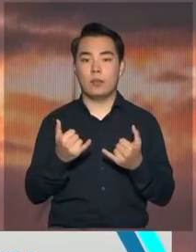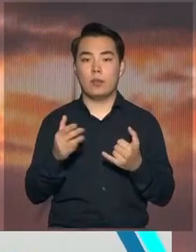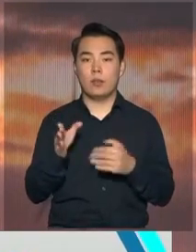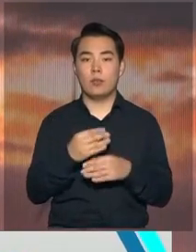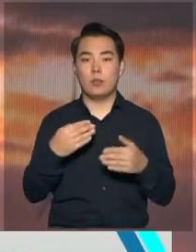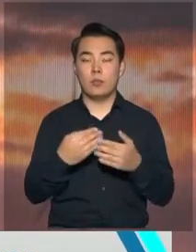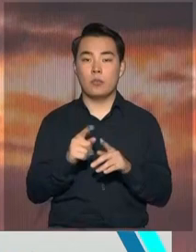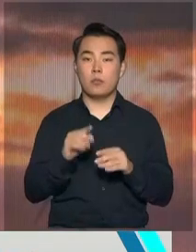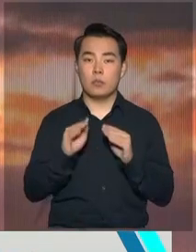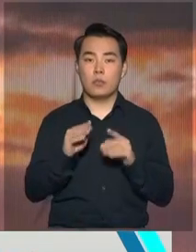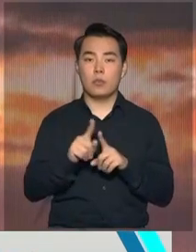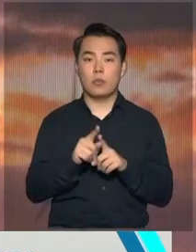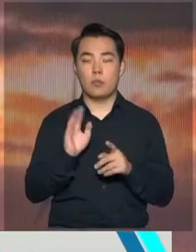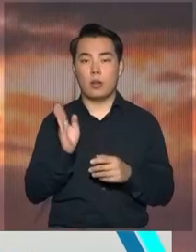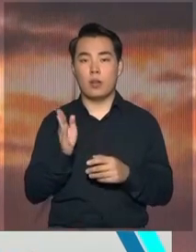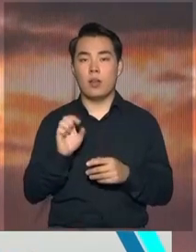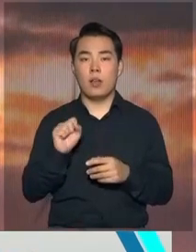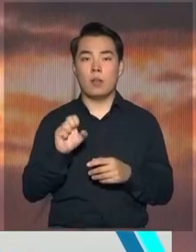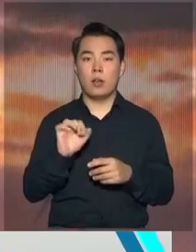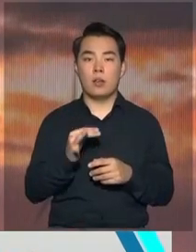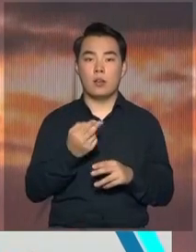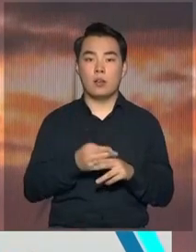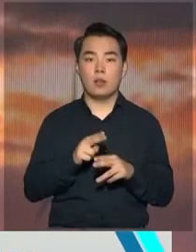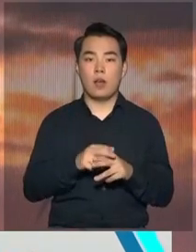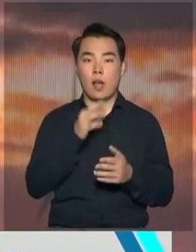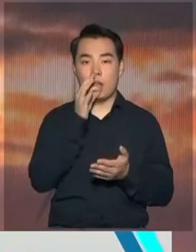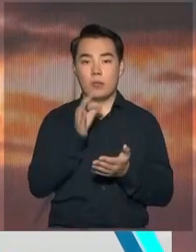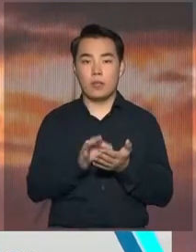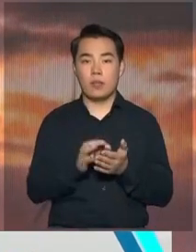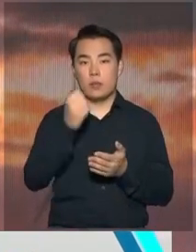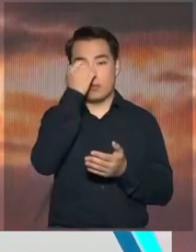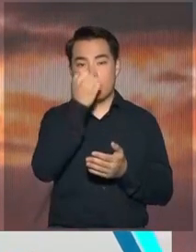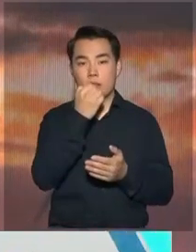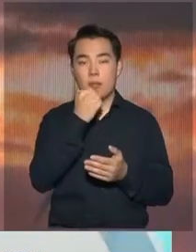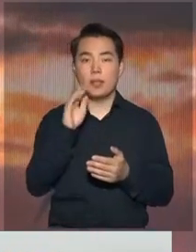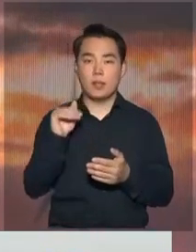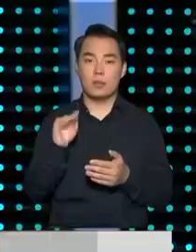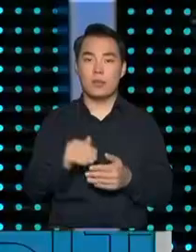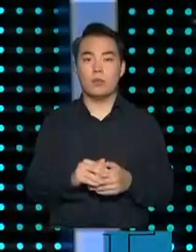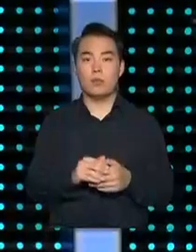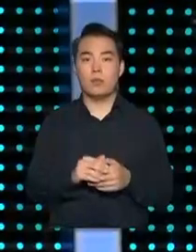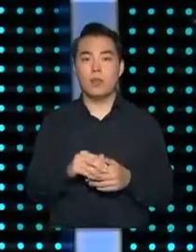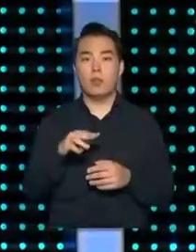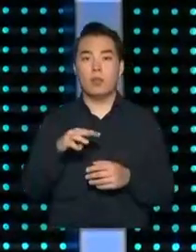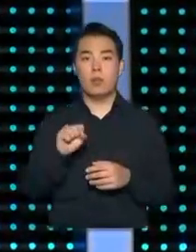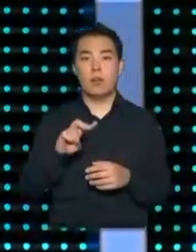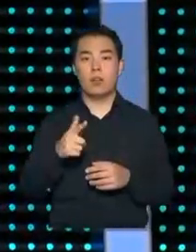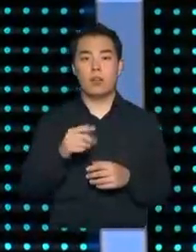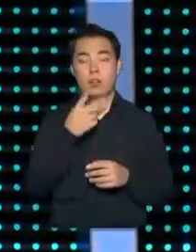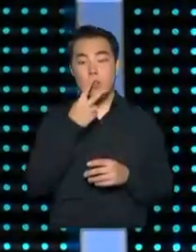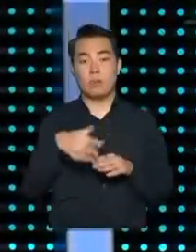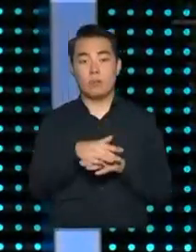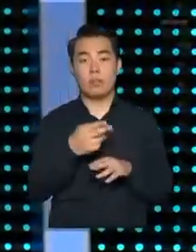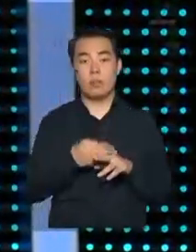жай-жай дамып келе жатыр. Абай Мырза, мардымды жауабыңызға рахмет. Сау болыңыз. Сау болыңыз. Құрметті